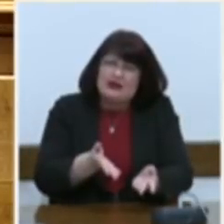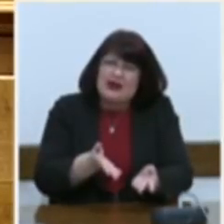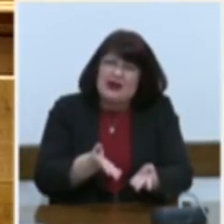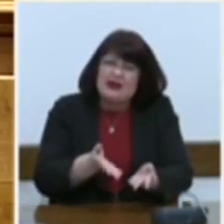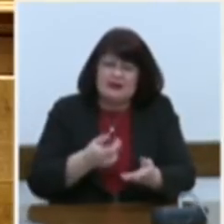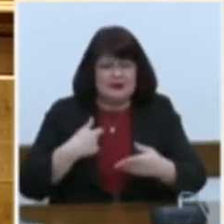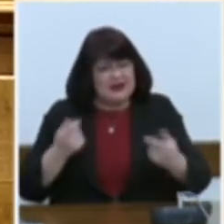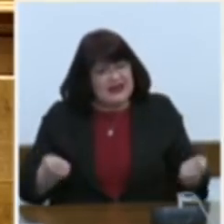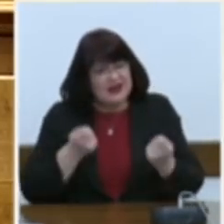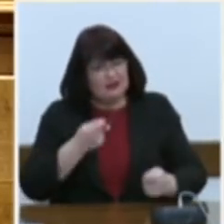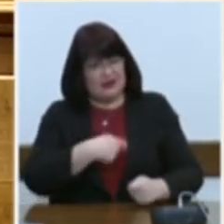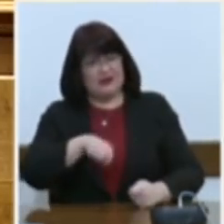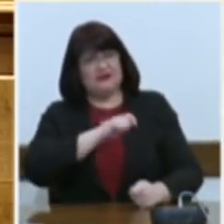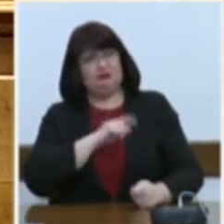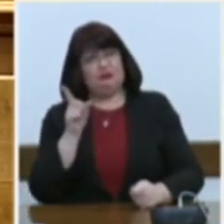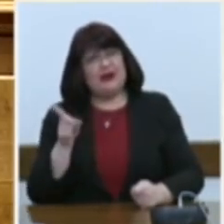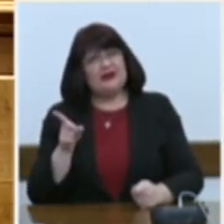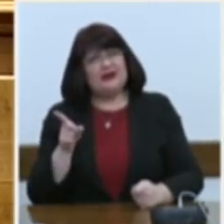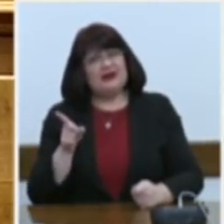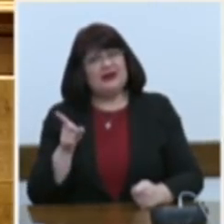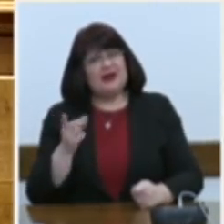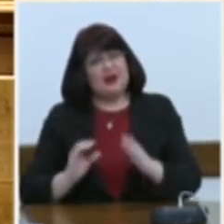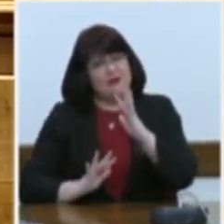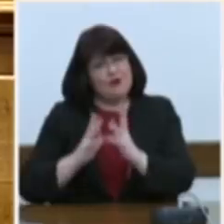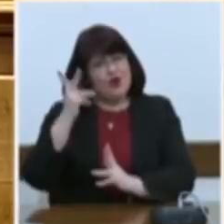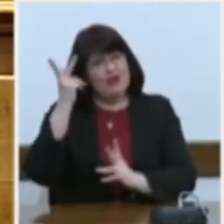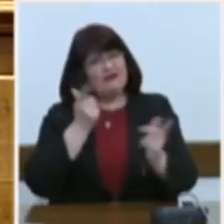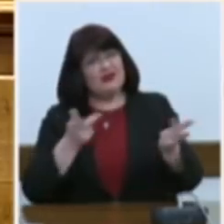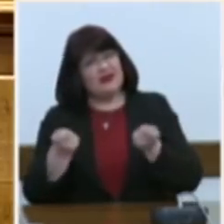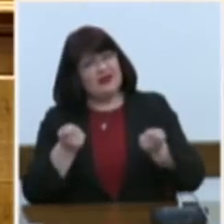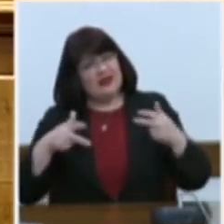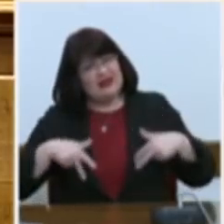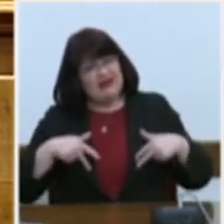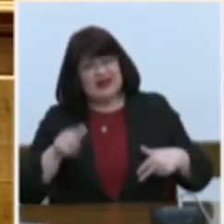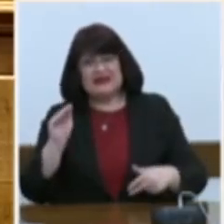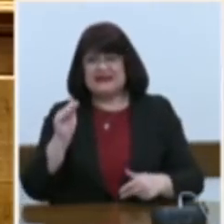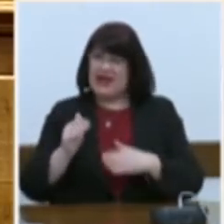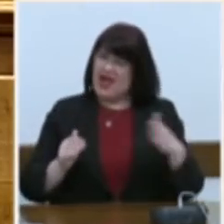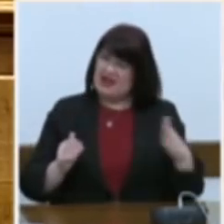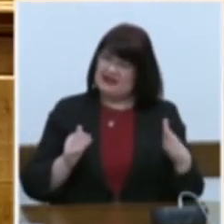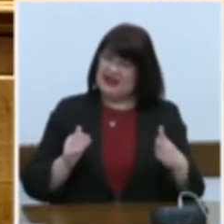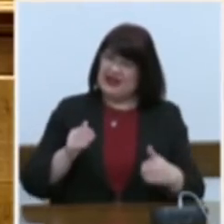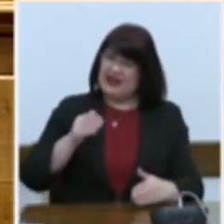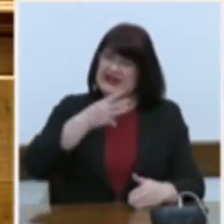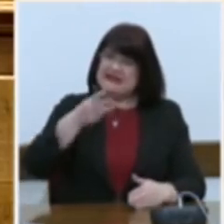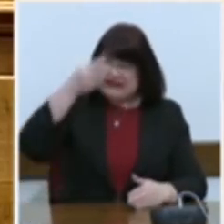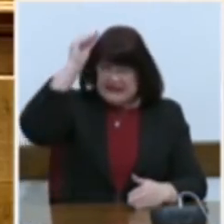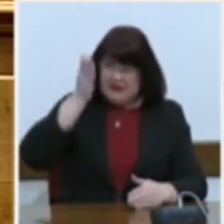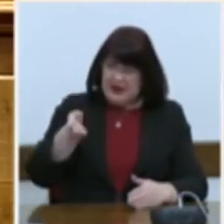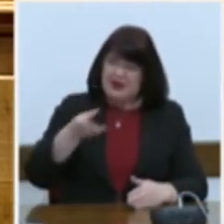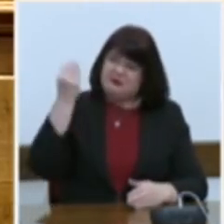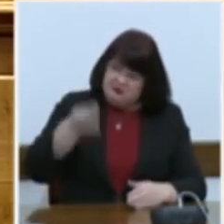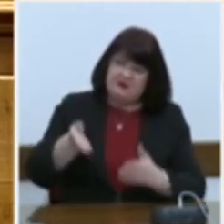συμβαίνουν στην Ισπανία της προοδευτικής διακυβέρνησης, κύριε Τσίπρα. Λουστείτε τα κι εσείς, αφού